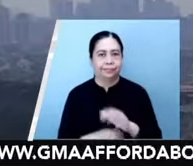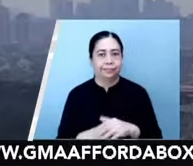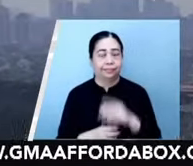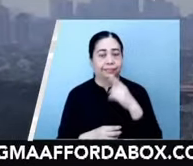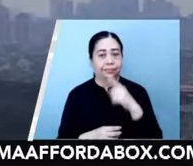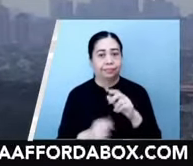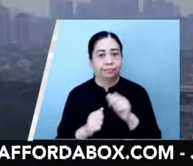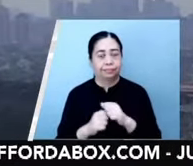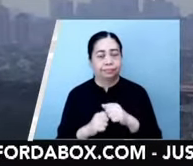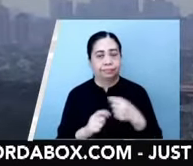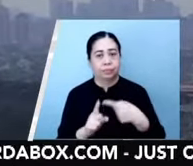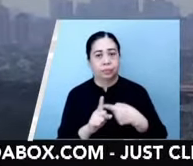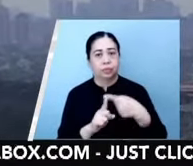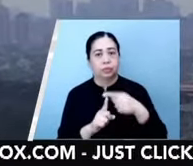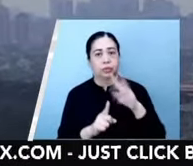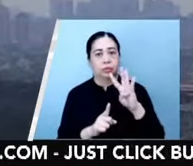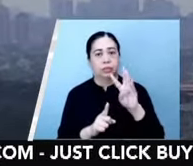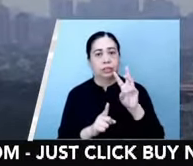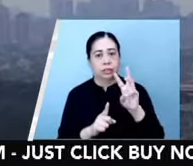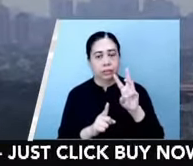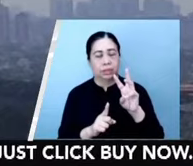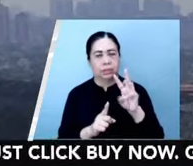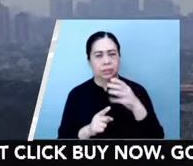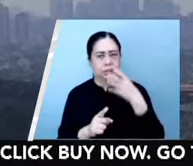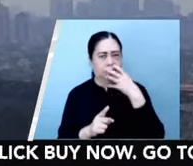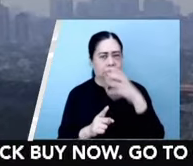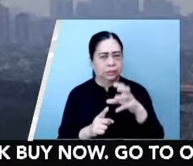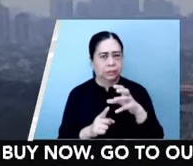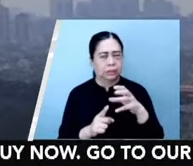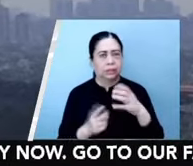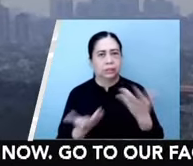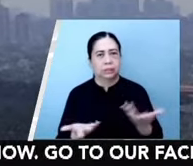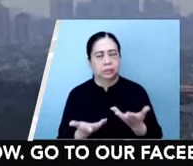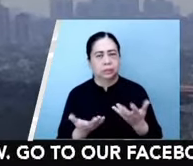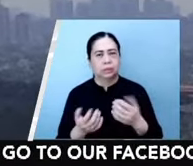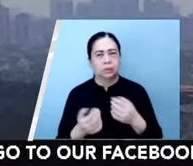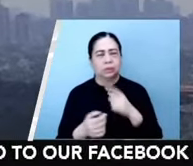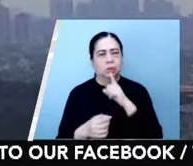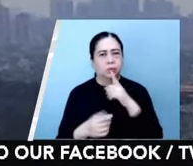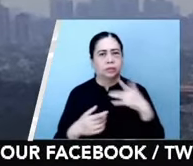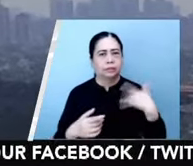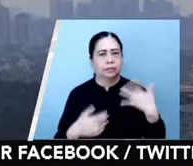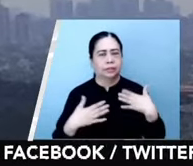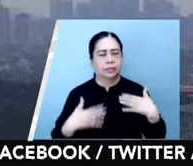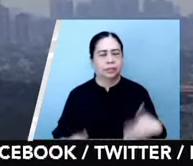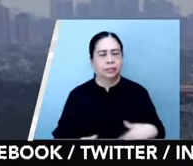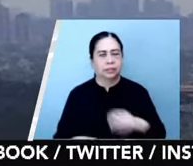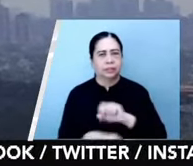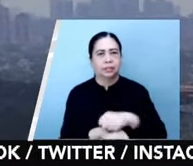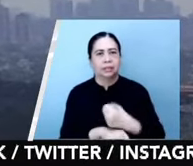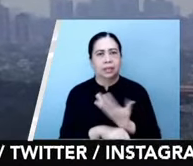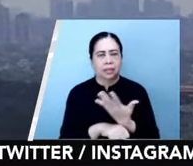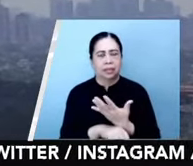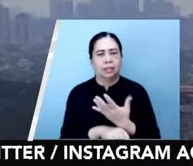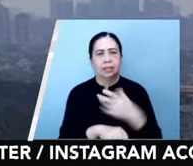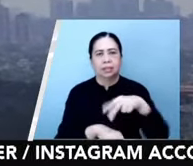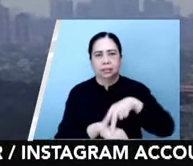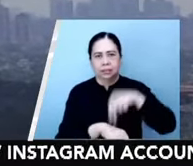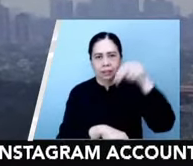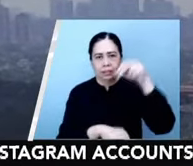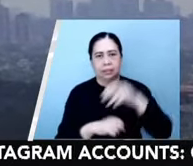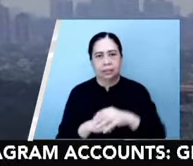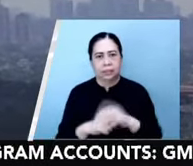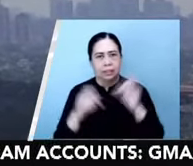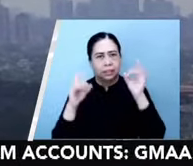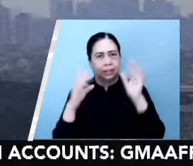sa 46 degrees Celsius ang pinakamatinding heat index o dumang init ngayong araw sa Daet Camarines Norte. Danger level po yan mga kapuso,